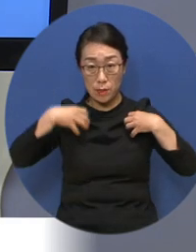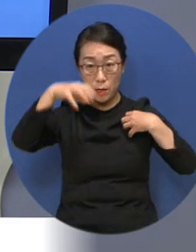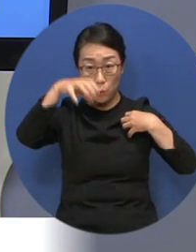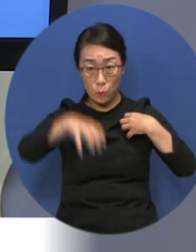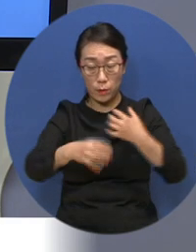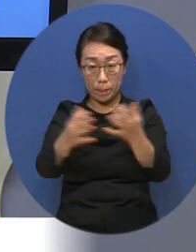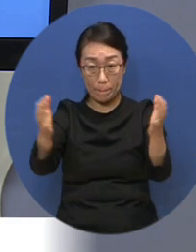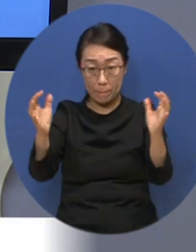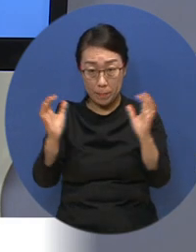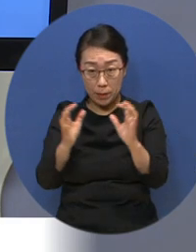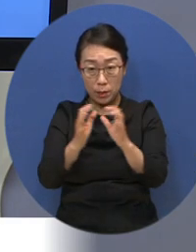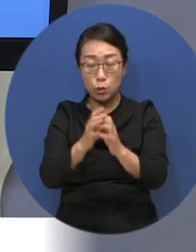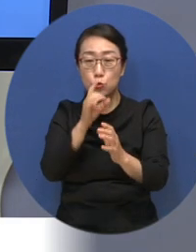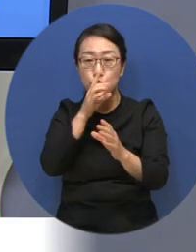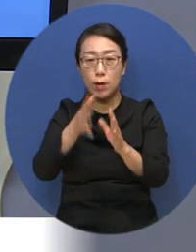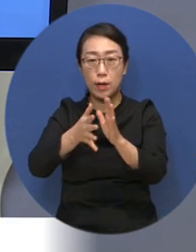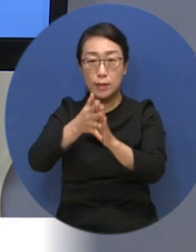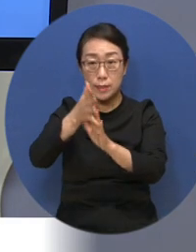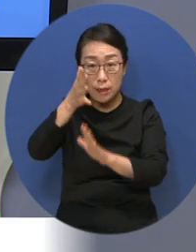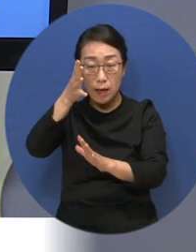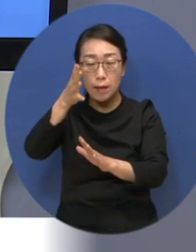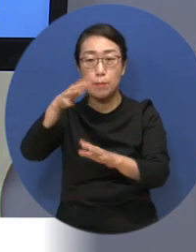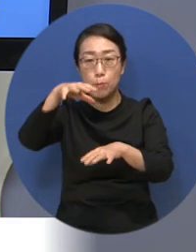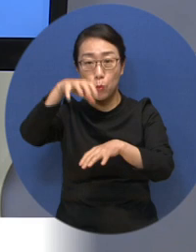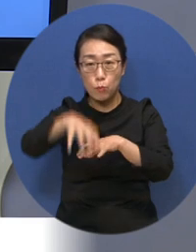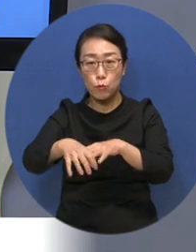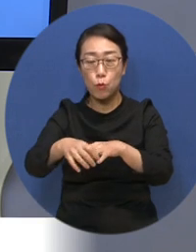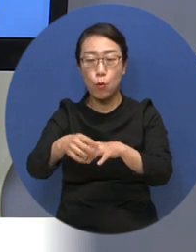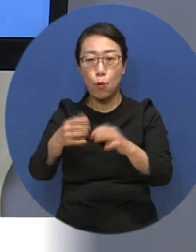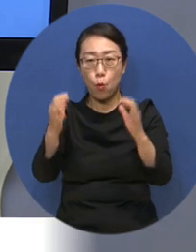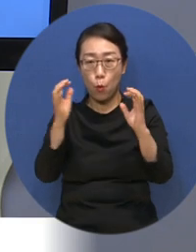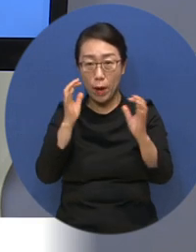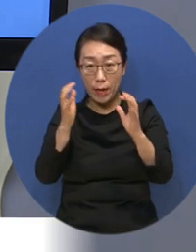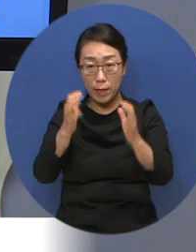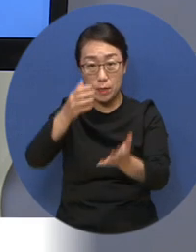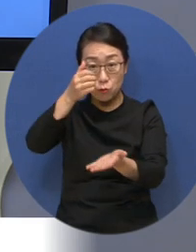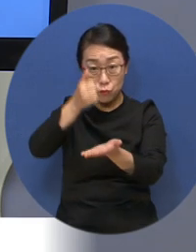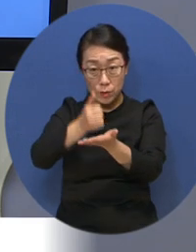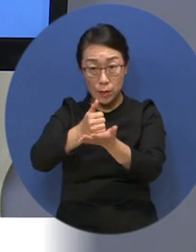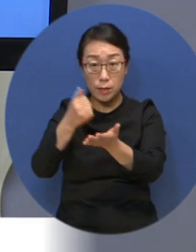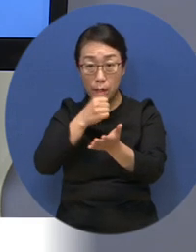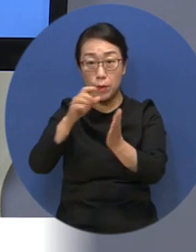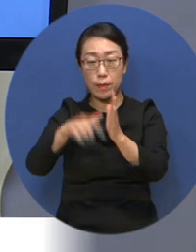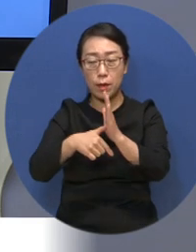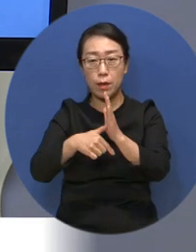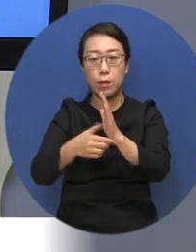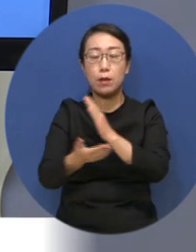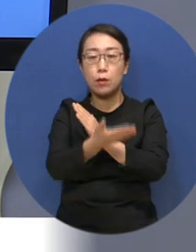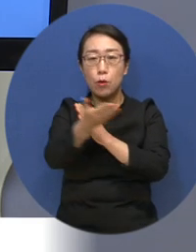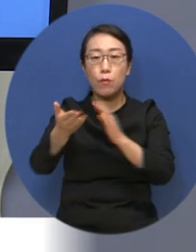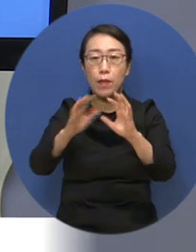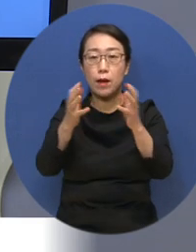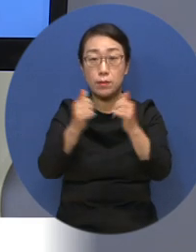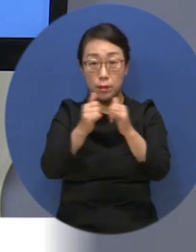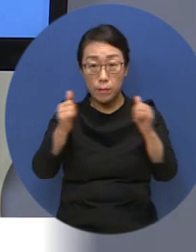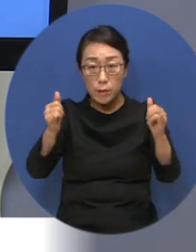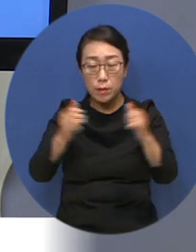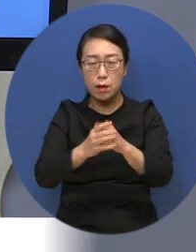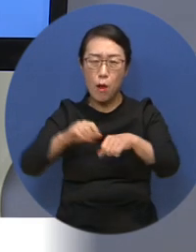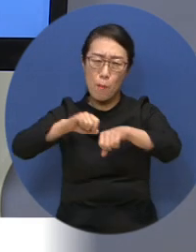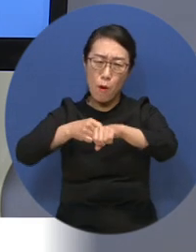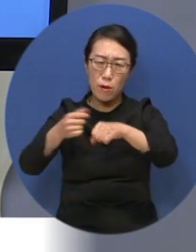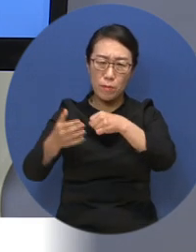콜은 알고 중앙 재난안전대책본부 회의를 주재한 자리에서 국민들께서 는 과태료 때문이 아내라